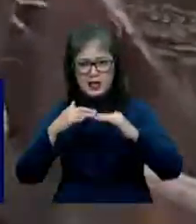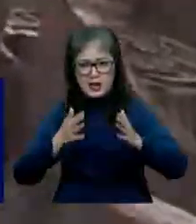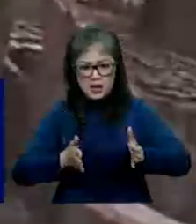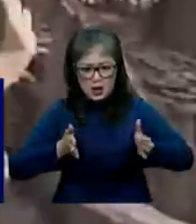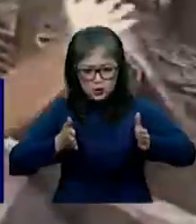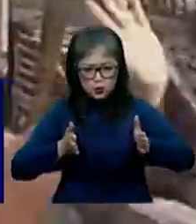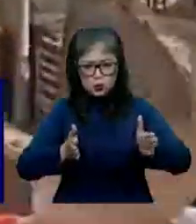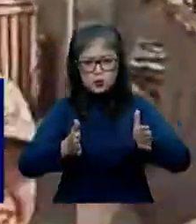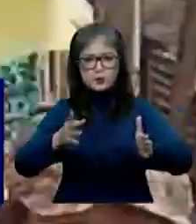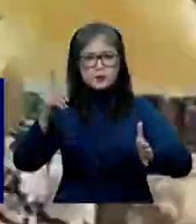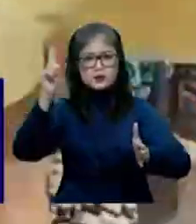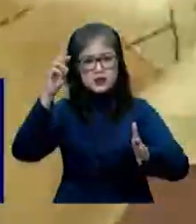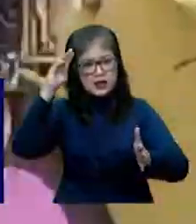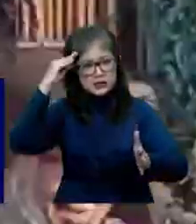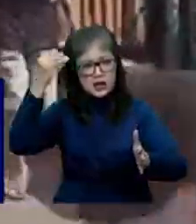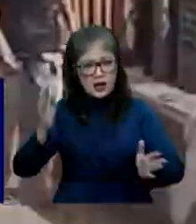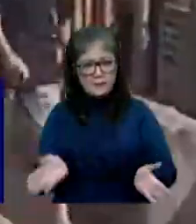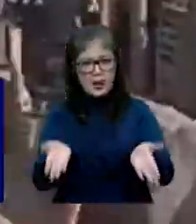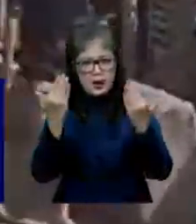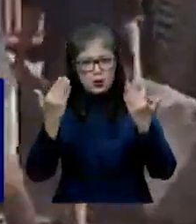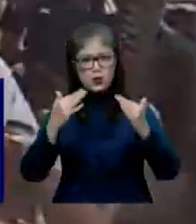akan dibangun jembatan penyeberangan.